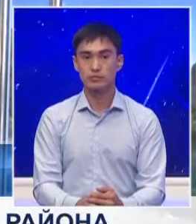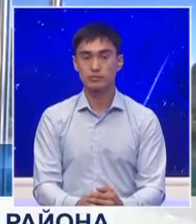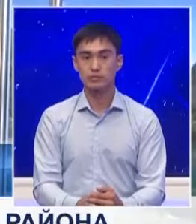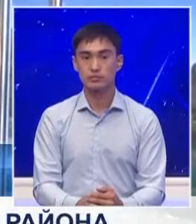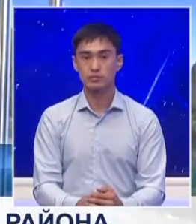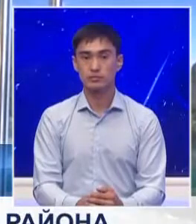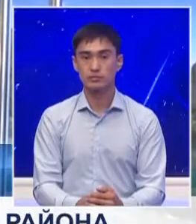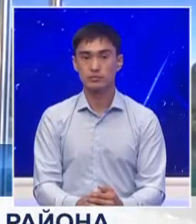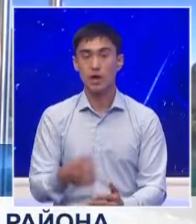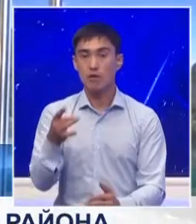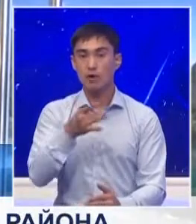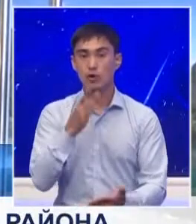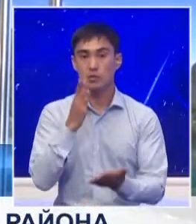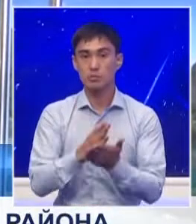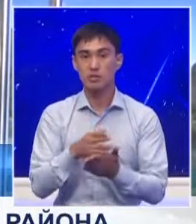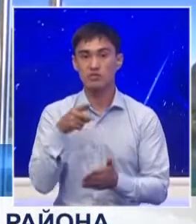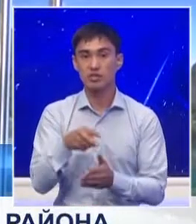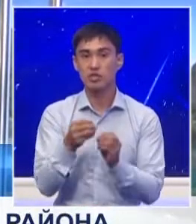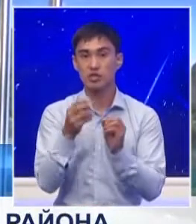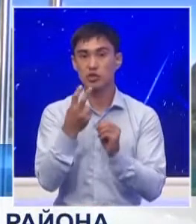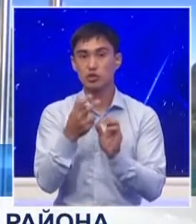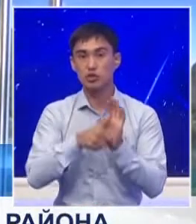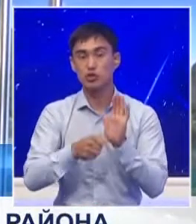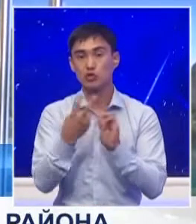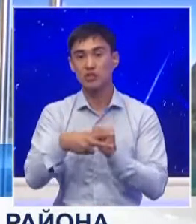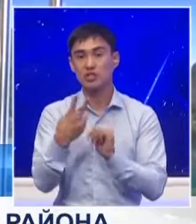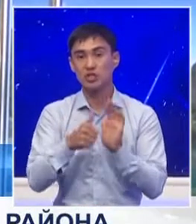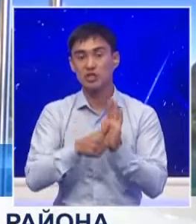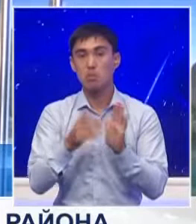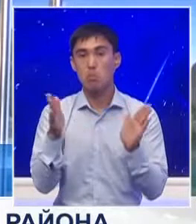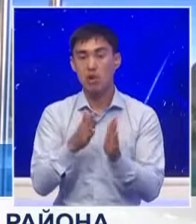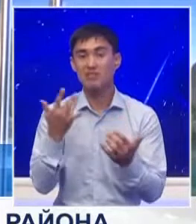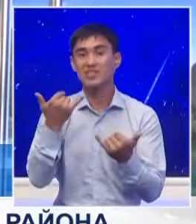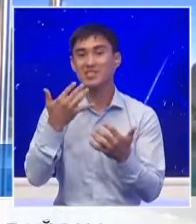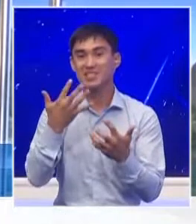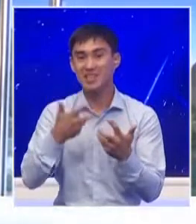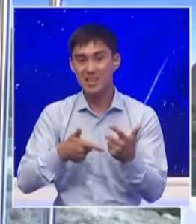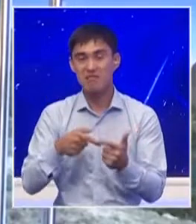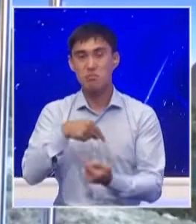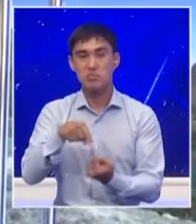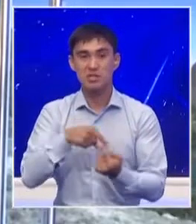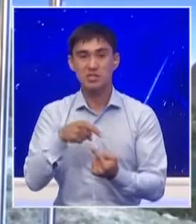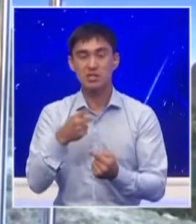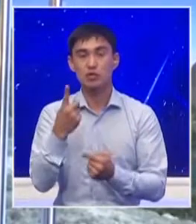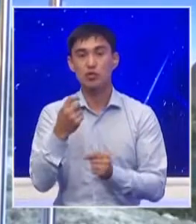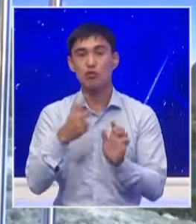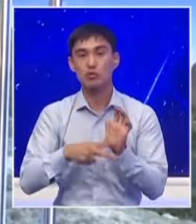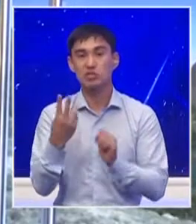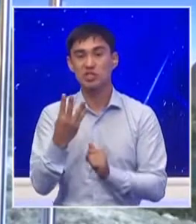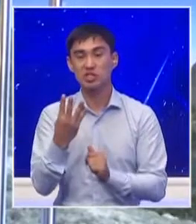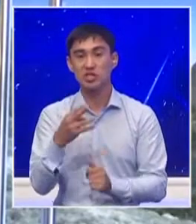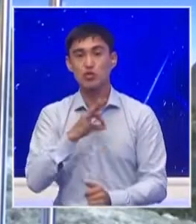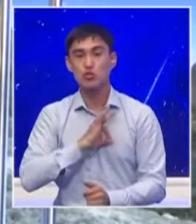в районе имеется 2620 субъектов малого и среднего бизнеса из них 184 юридические